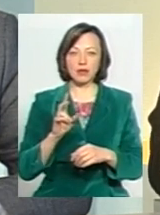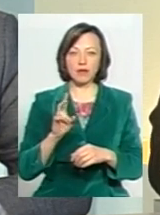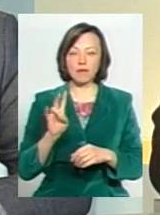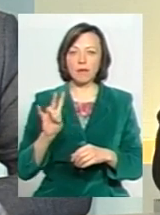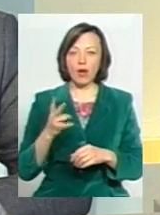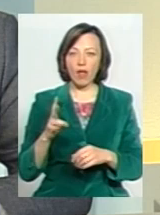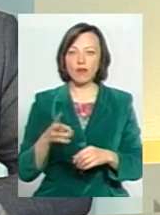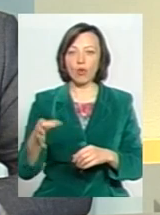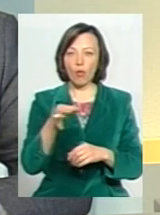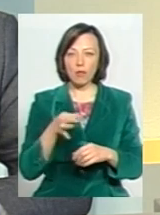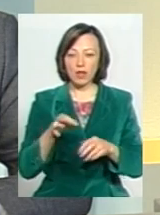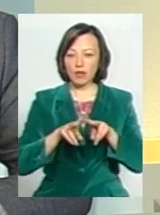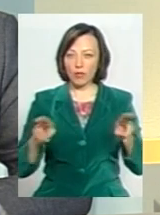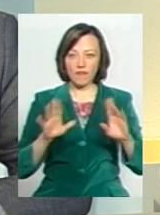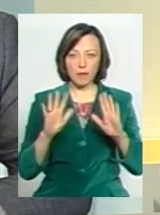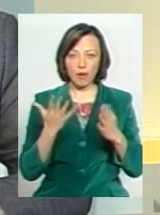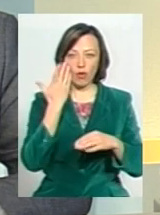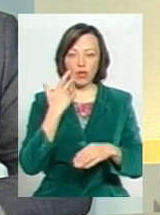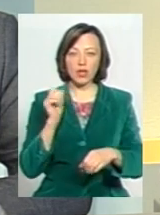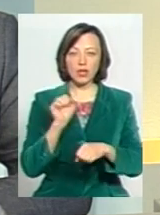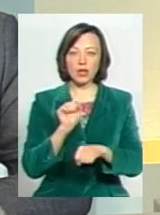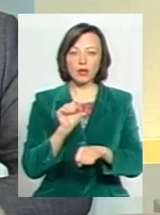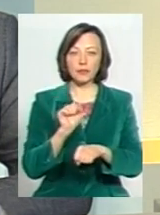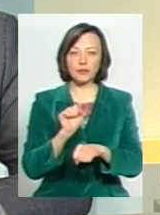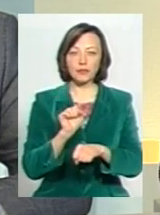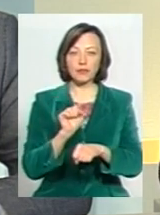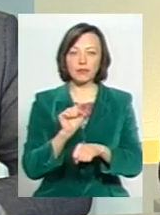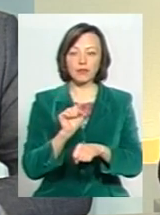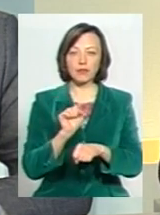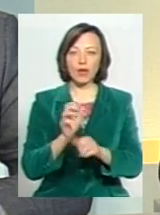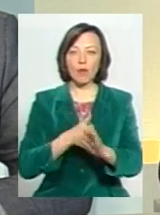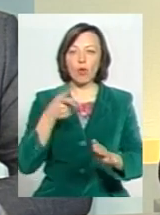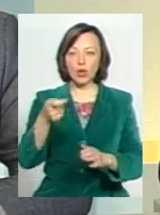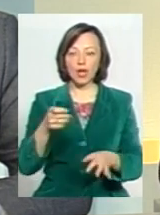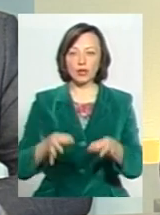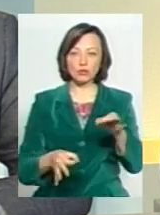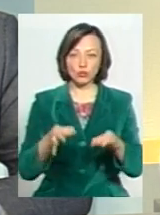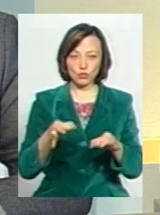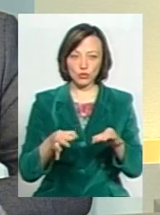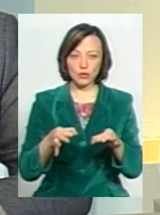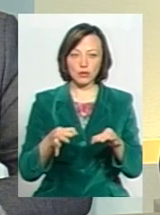випадок. Коли не зупинили, а подали на суд,